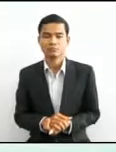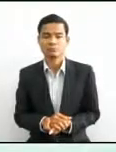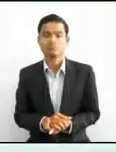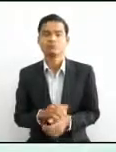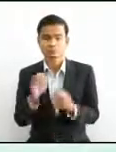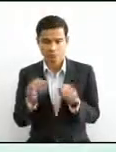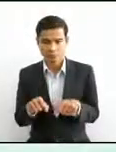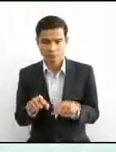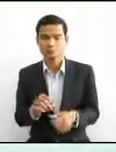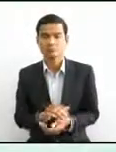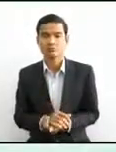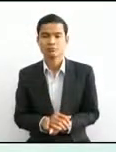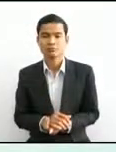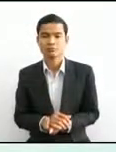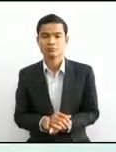Chà.